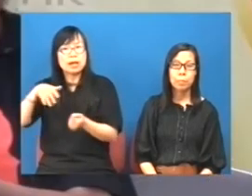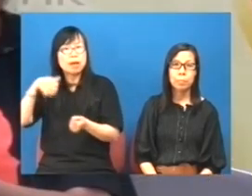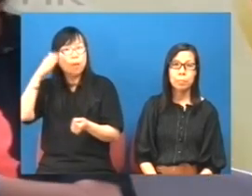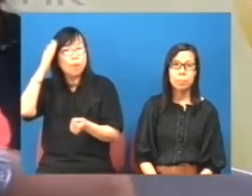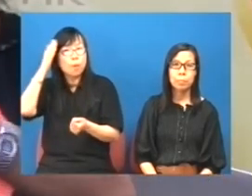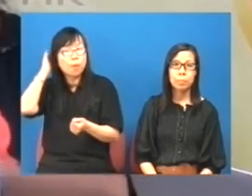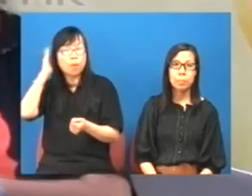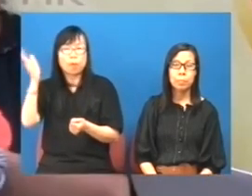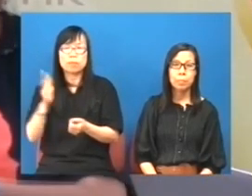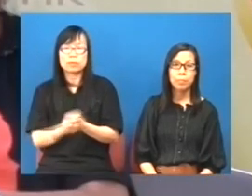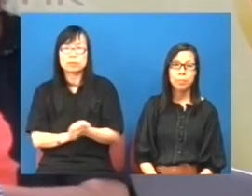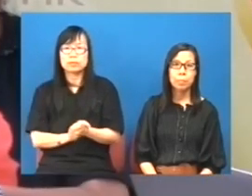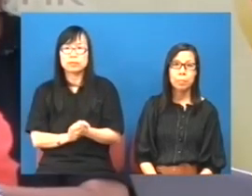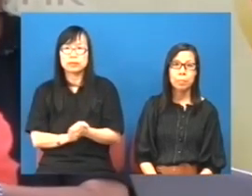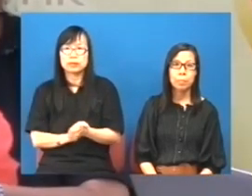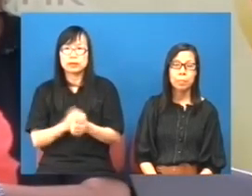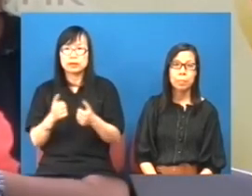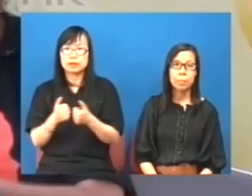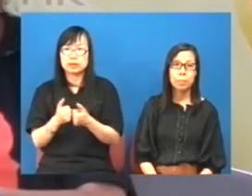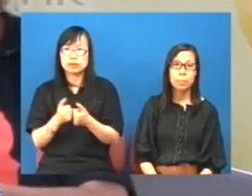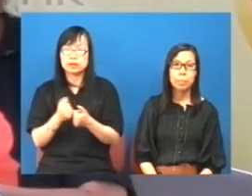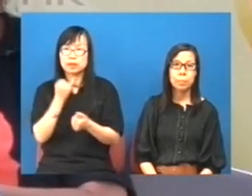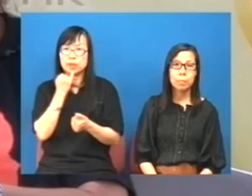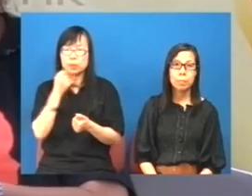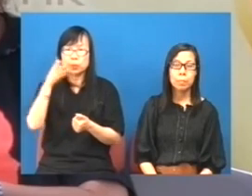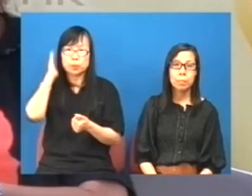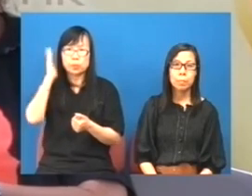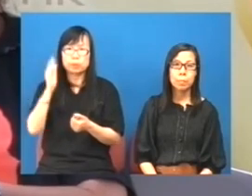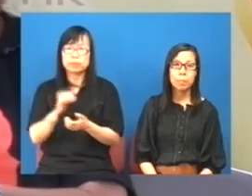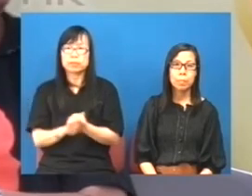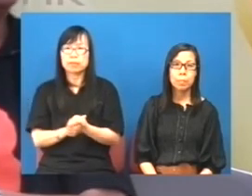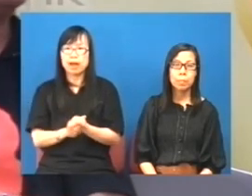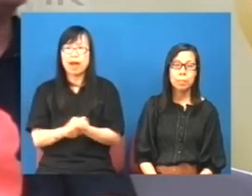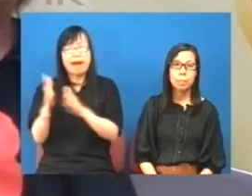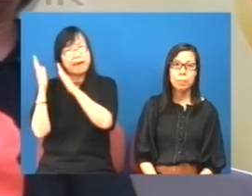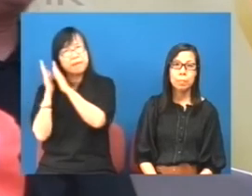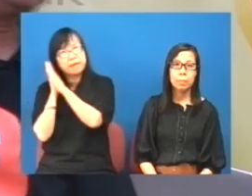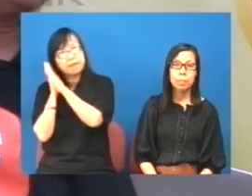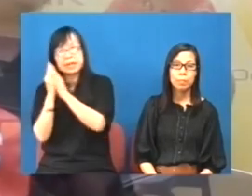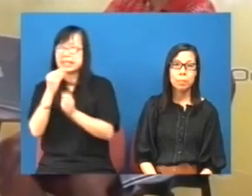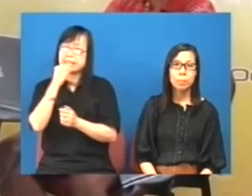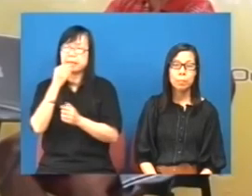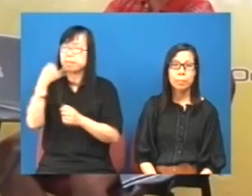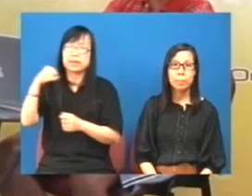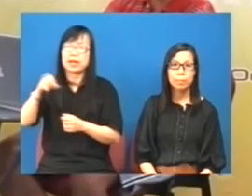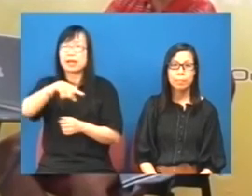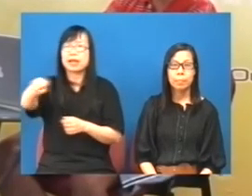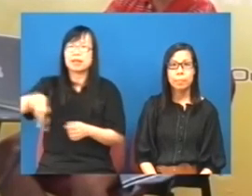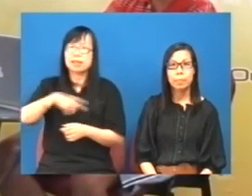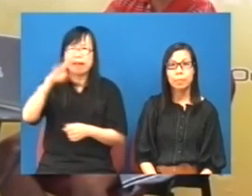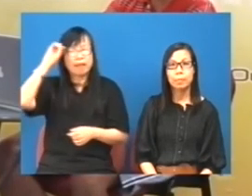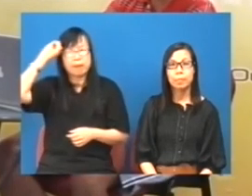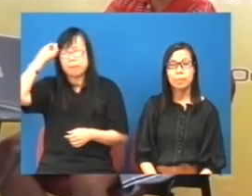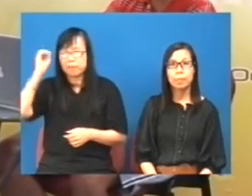不住得不食得不睡得的地真是非而所思很